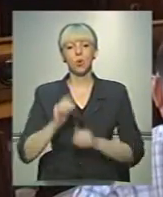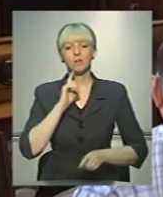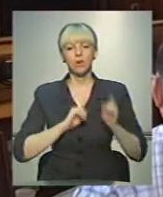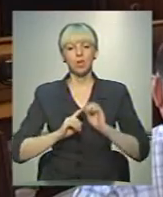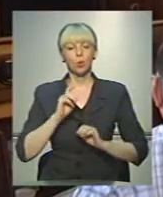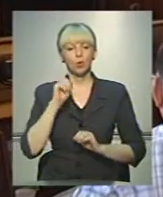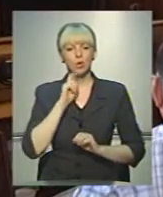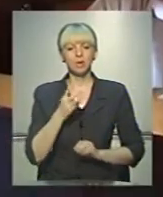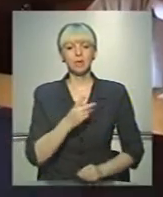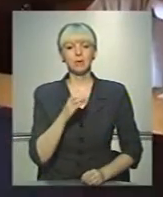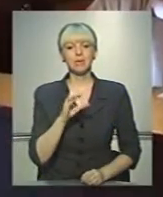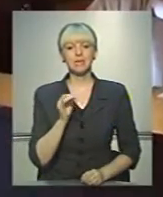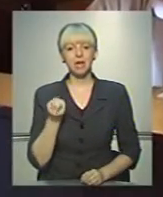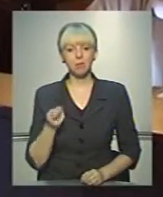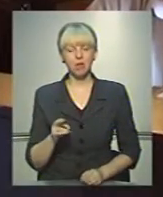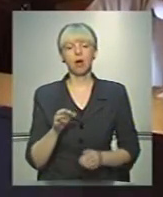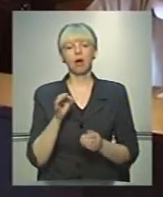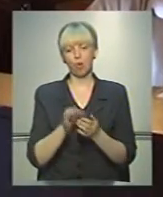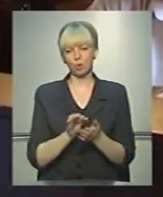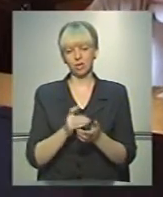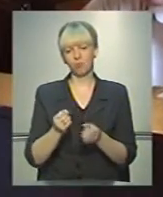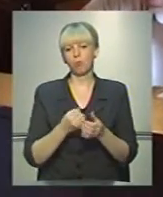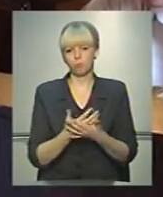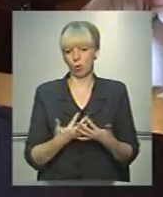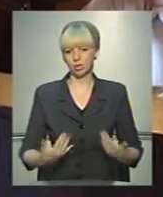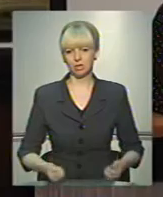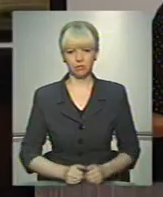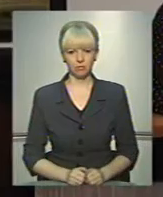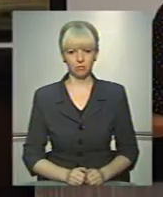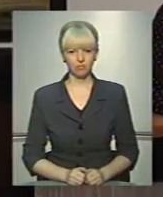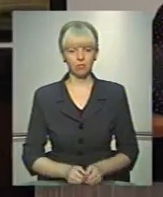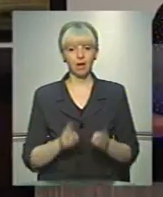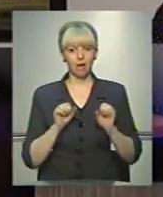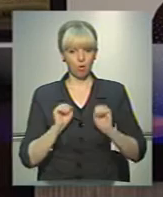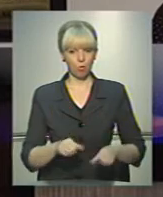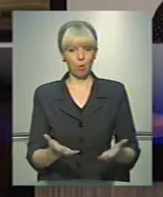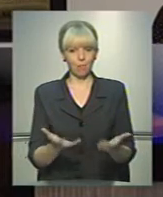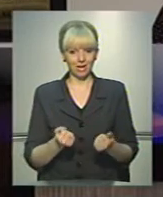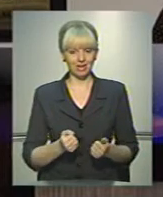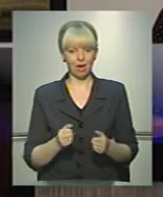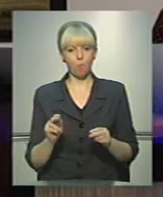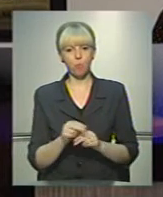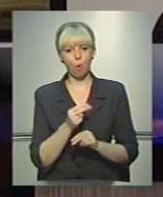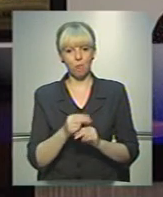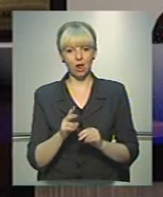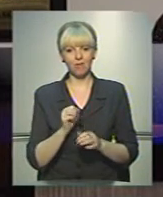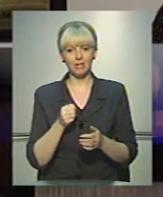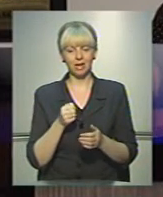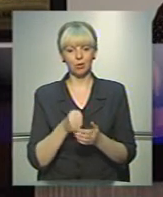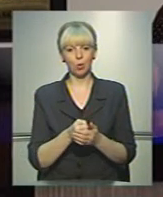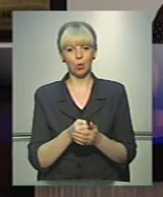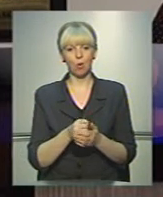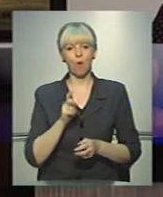України 31 серпня. Оцінюють їх по-різному. Як можна приймати поправки,